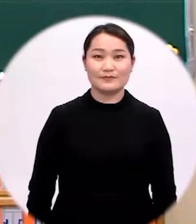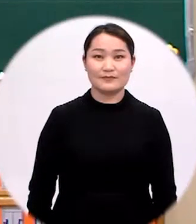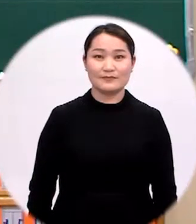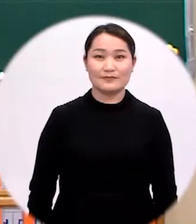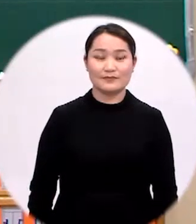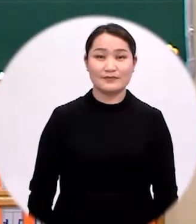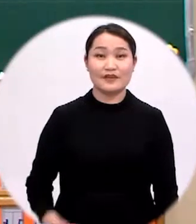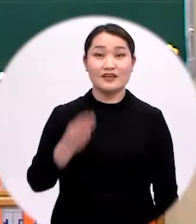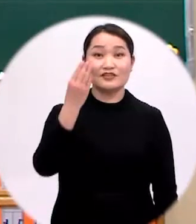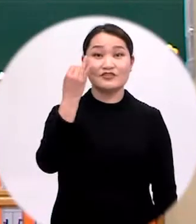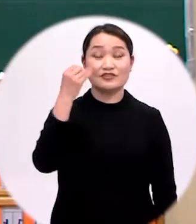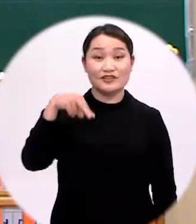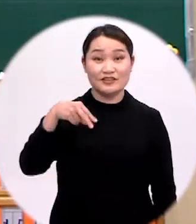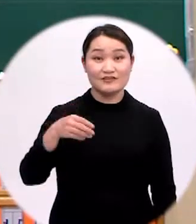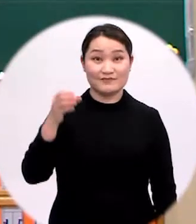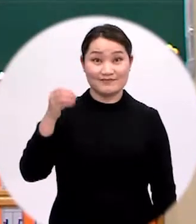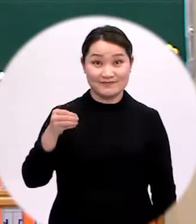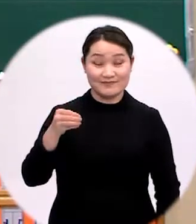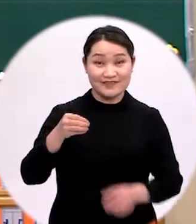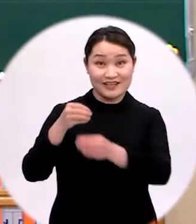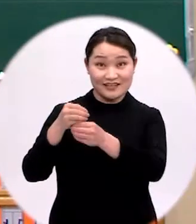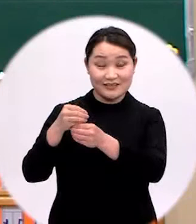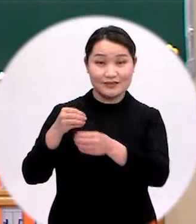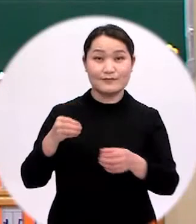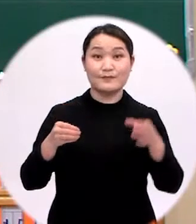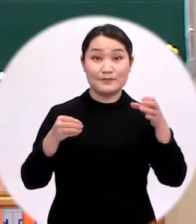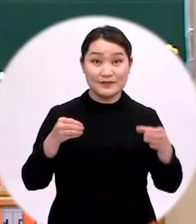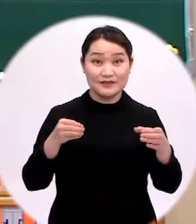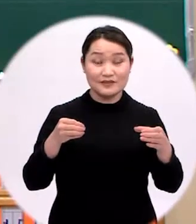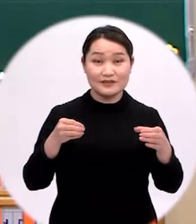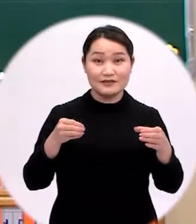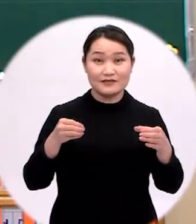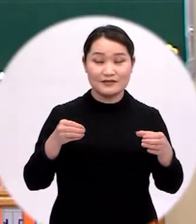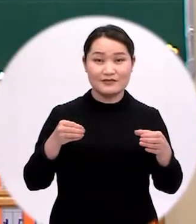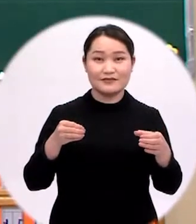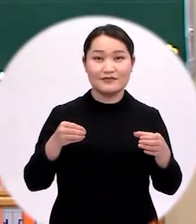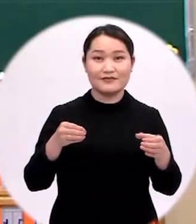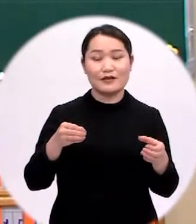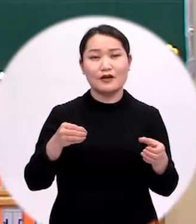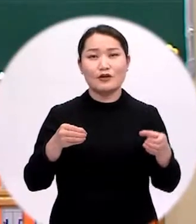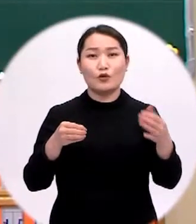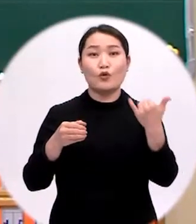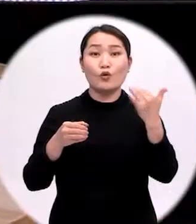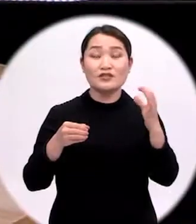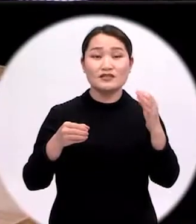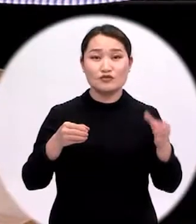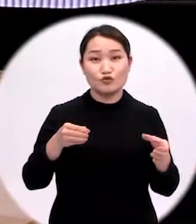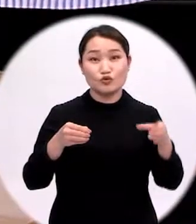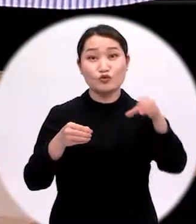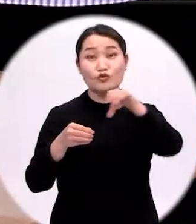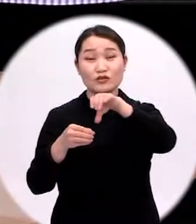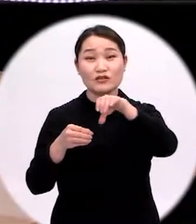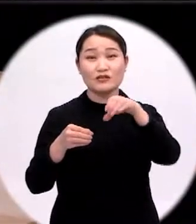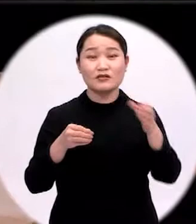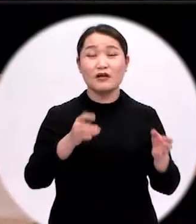нарийн амсартай шил байна. Тэгэхээр энэ шил рүү энэ өргөн амсартай шилнээс энэ усыг багш нь хийх